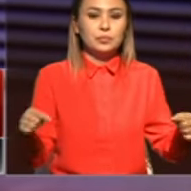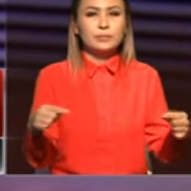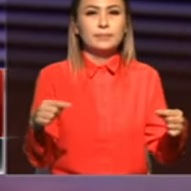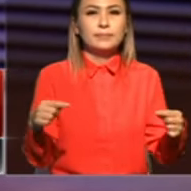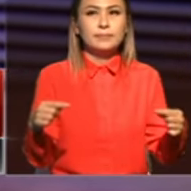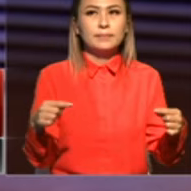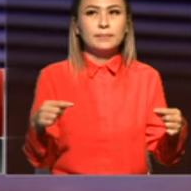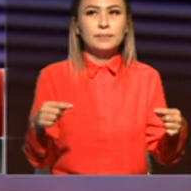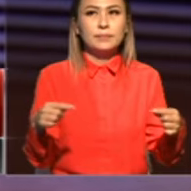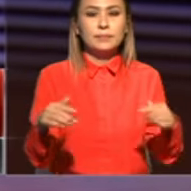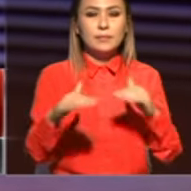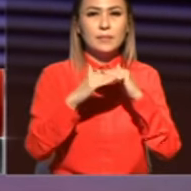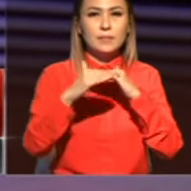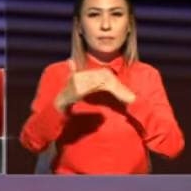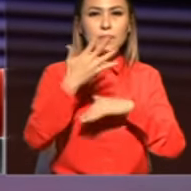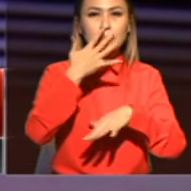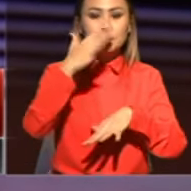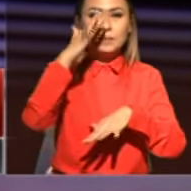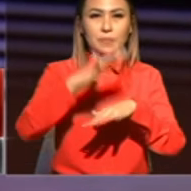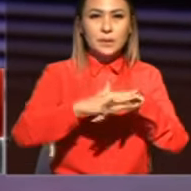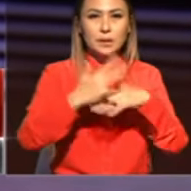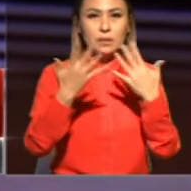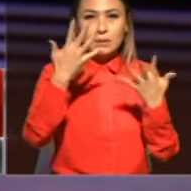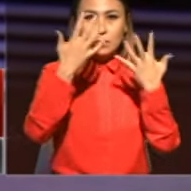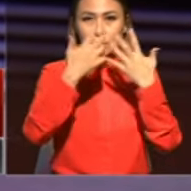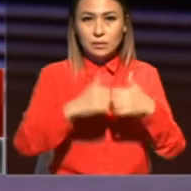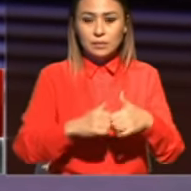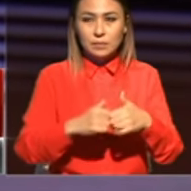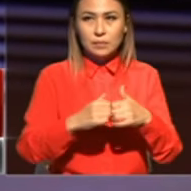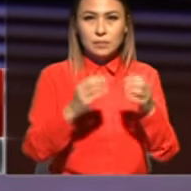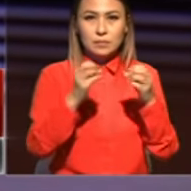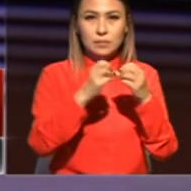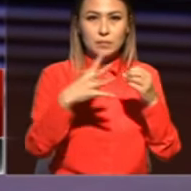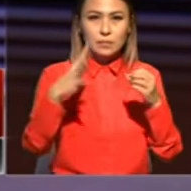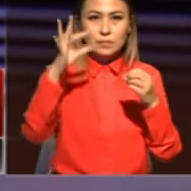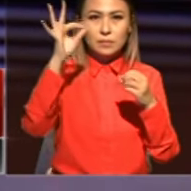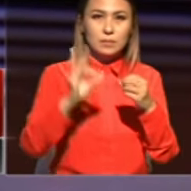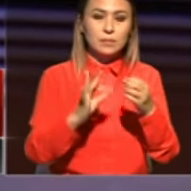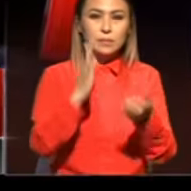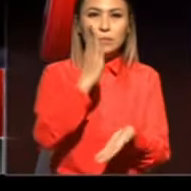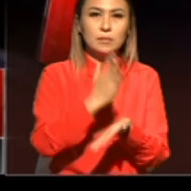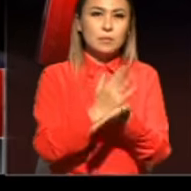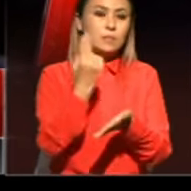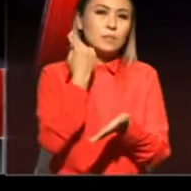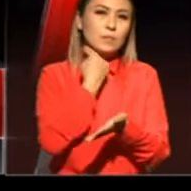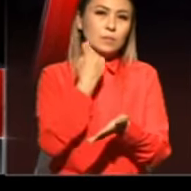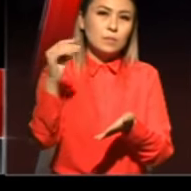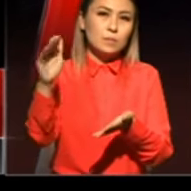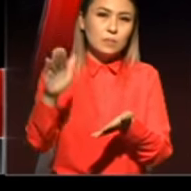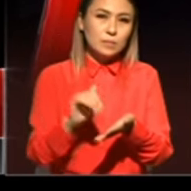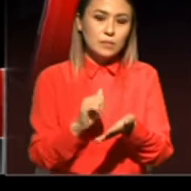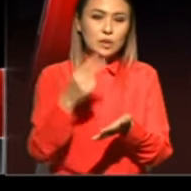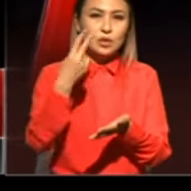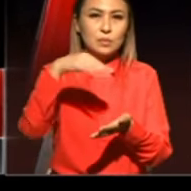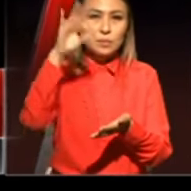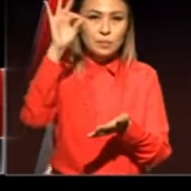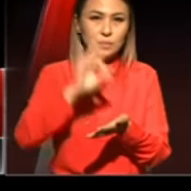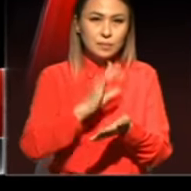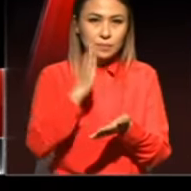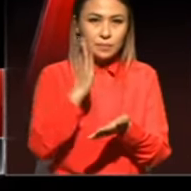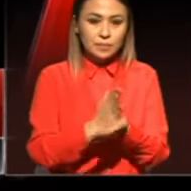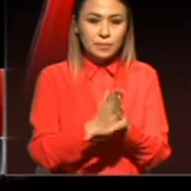Енді мана ұлттық банктің есебін қарасақ, 15% бар екен. Қарыз қалған 15%-мен 20%-да бар.